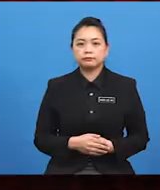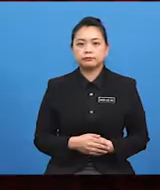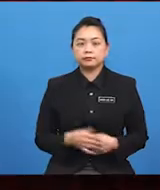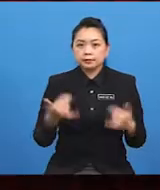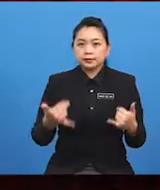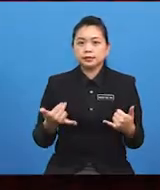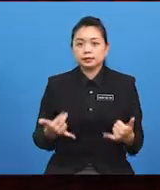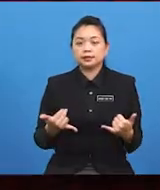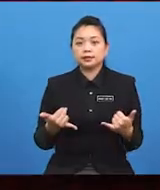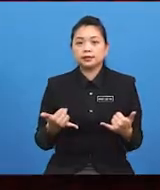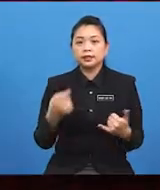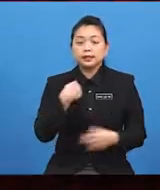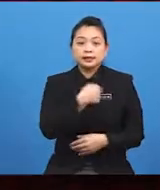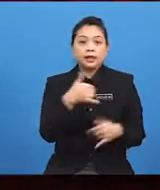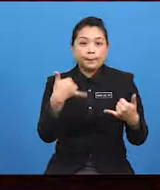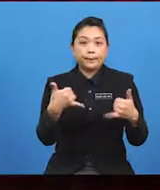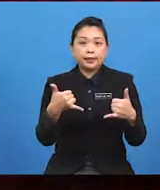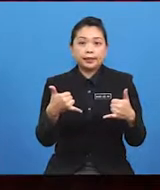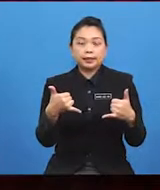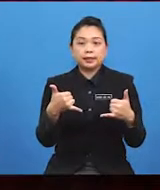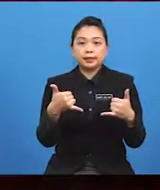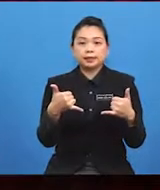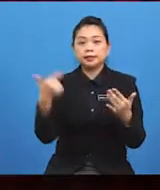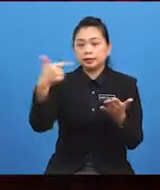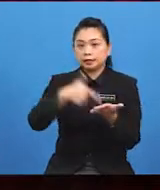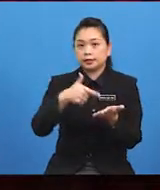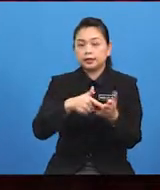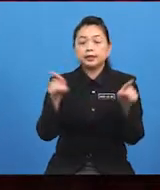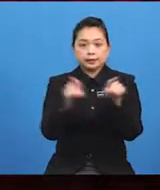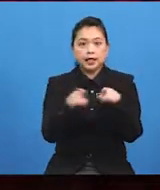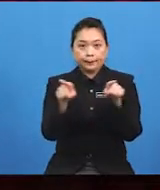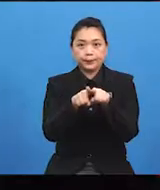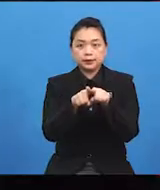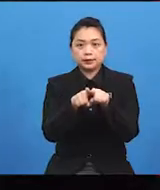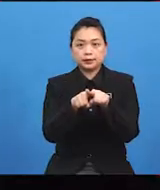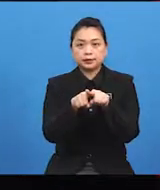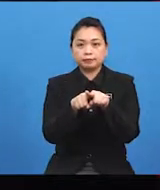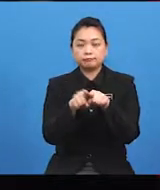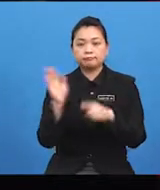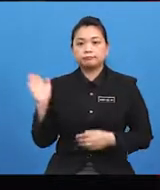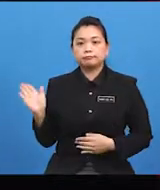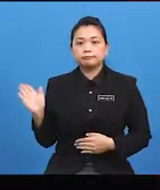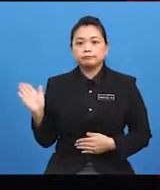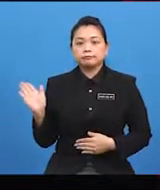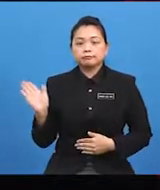Sekarang, mari kita mainkan G minor harmonic ini bersama-sama saudara Haziq.